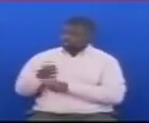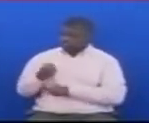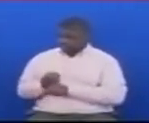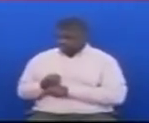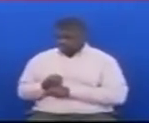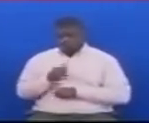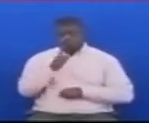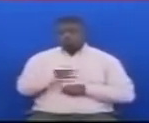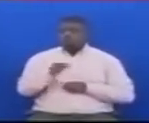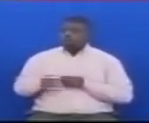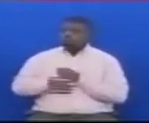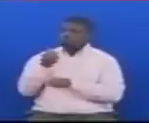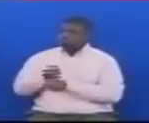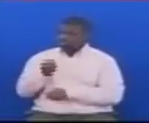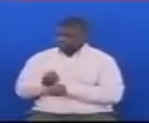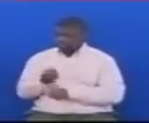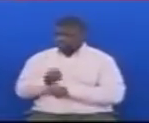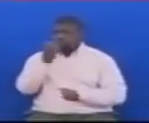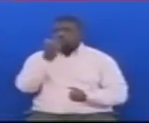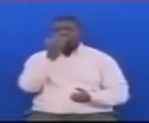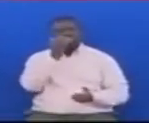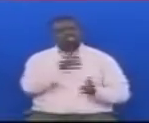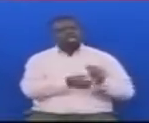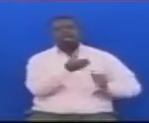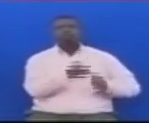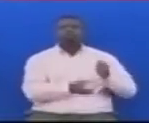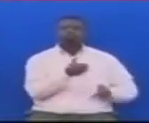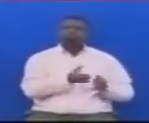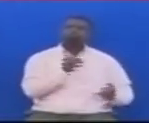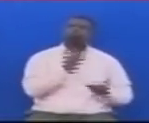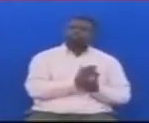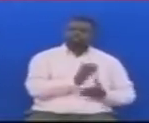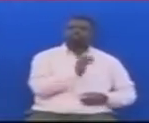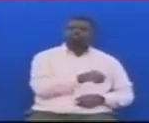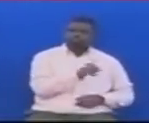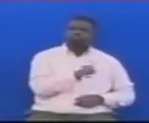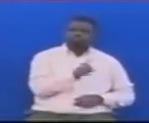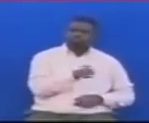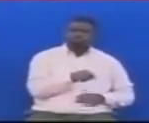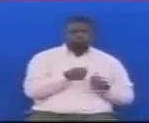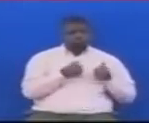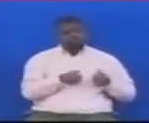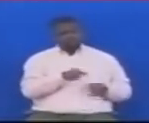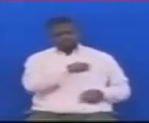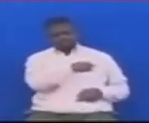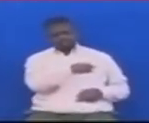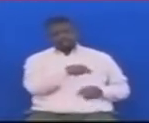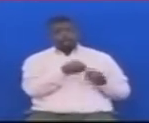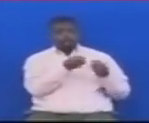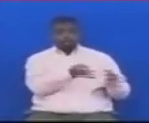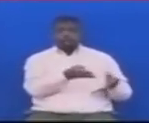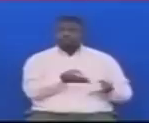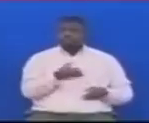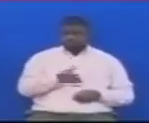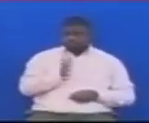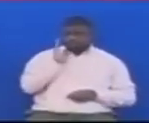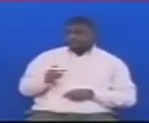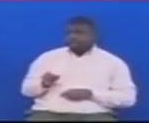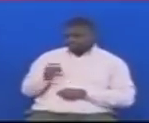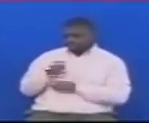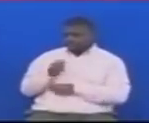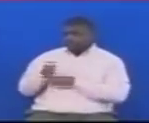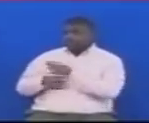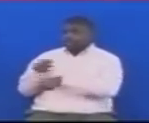watumishi ni kweli tuna changamoto katika baadhi ya maeneo, lakini tu ni mwahidi mheshimiwa mbunge kwamba serikali inaendelea kulifanyia kazi kwa maana